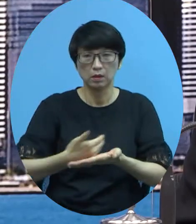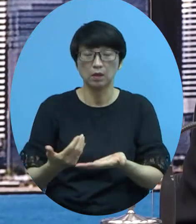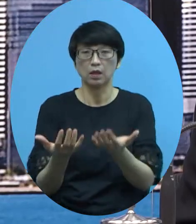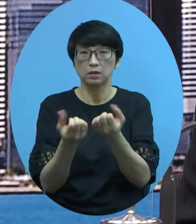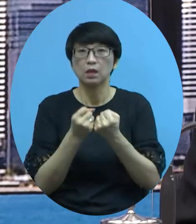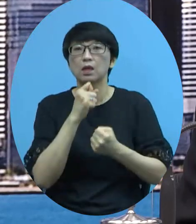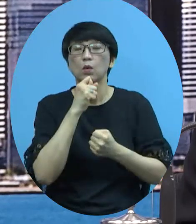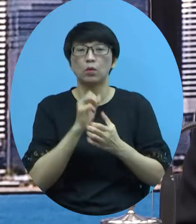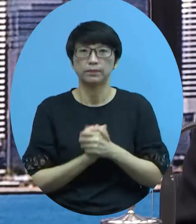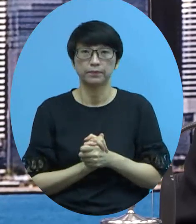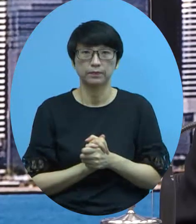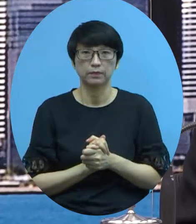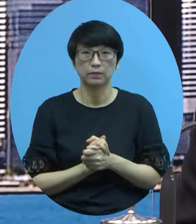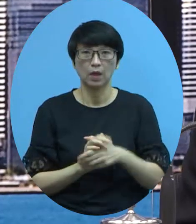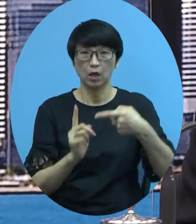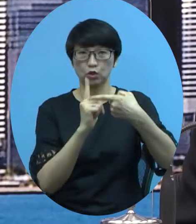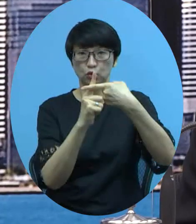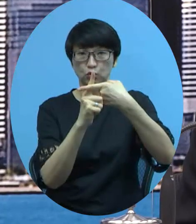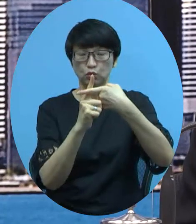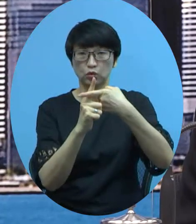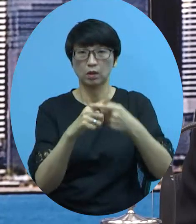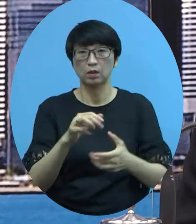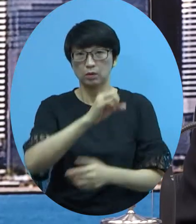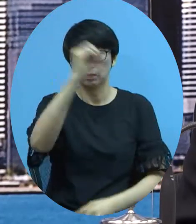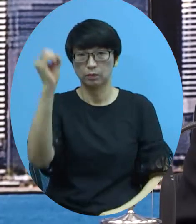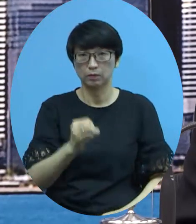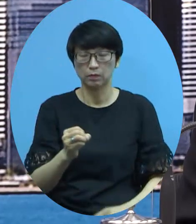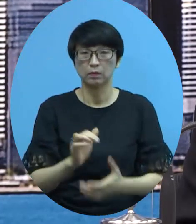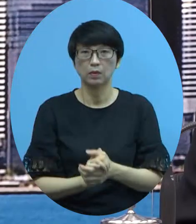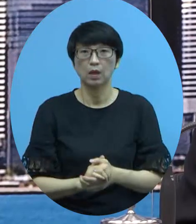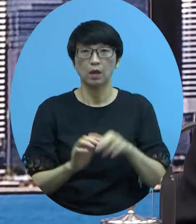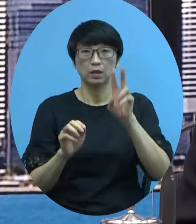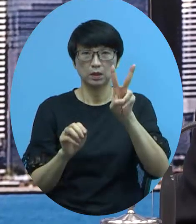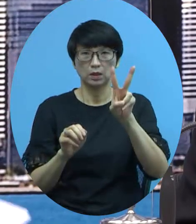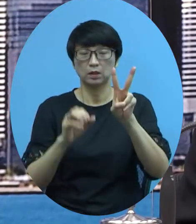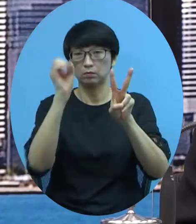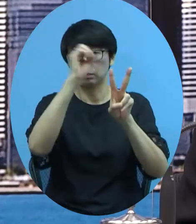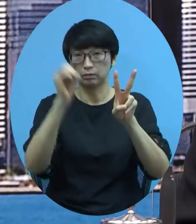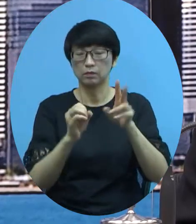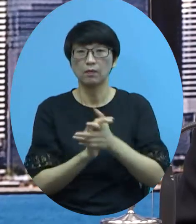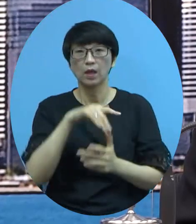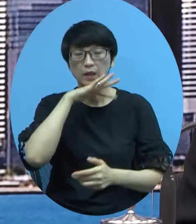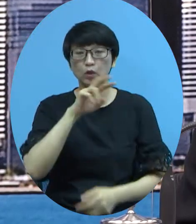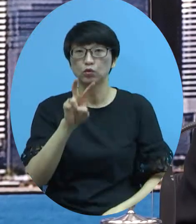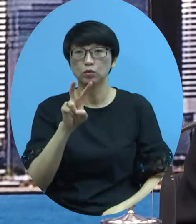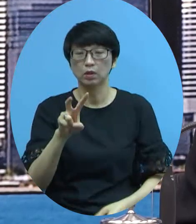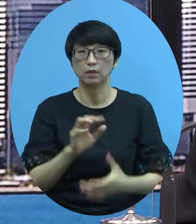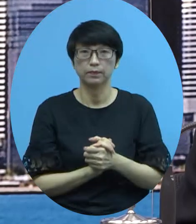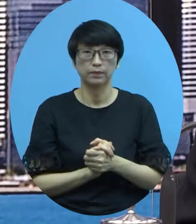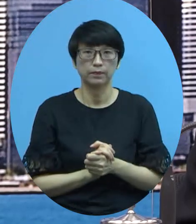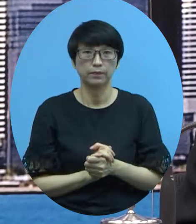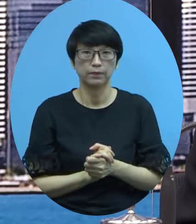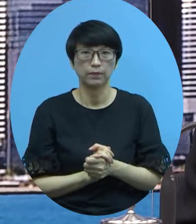就嗰、那個陽性嘅比率咧接近係2%嘅。咁呢個咧，如果睇翻不同嗰